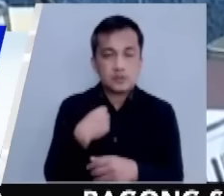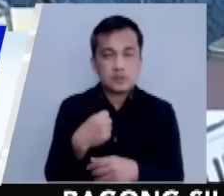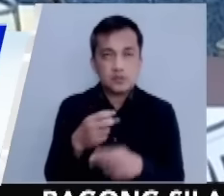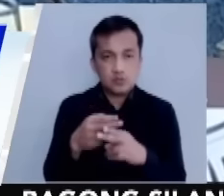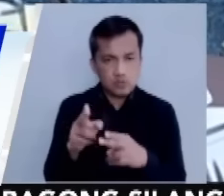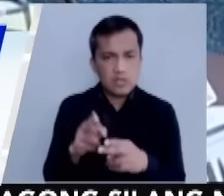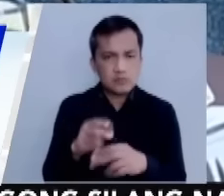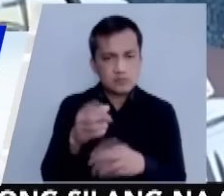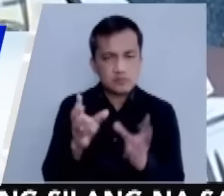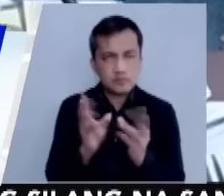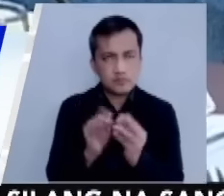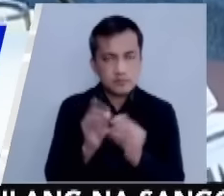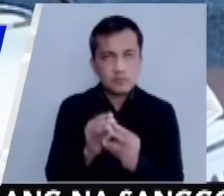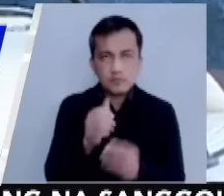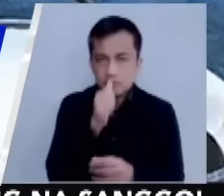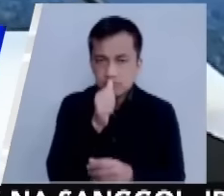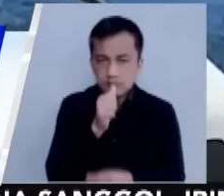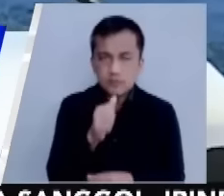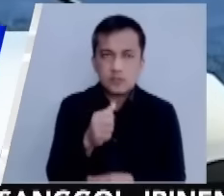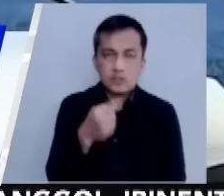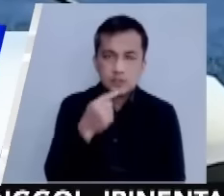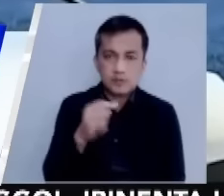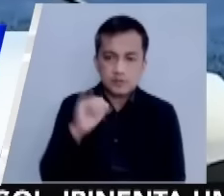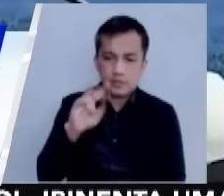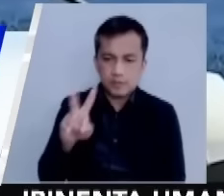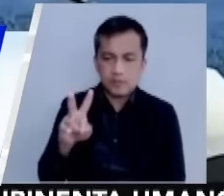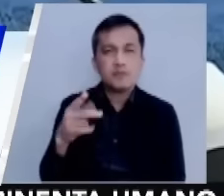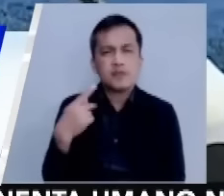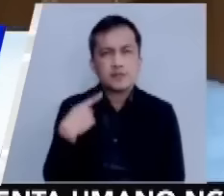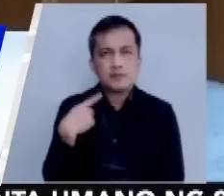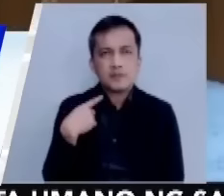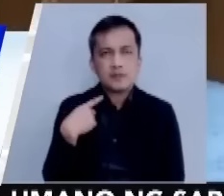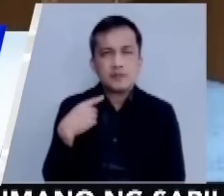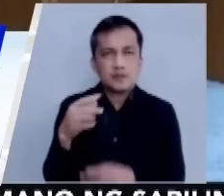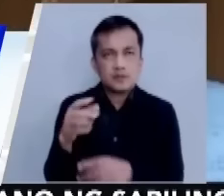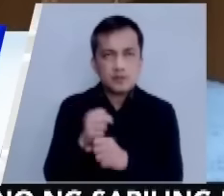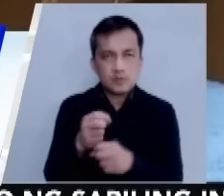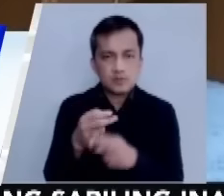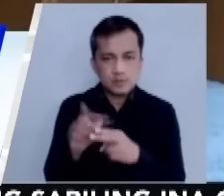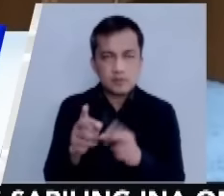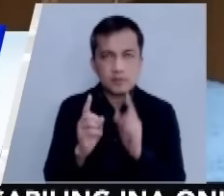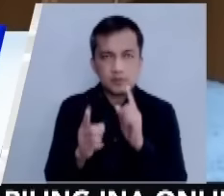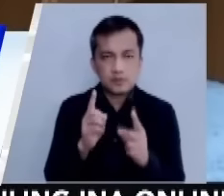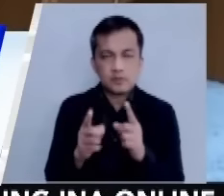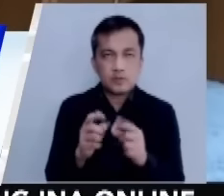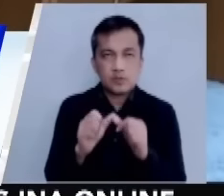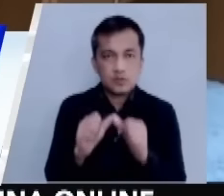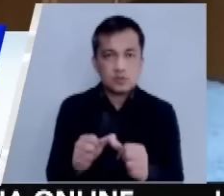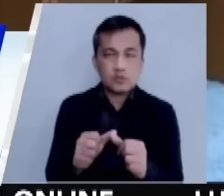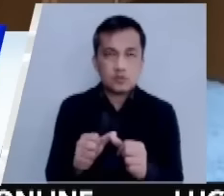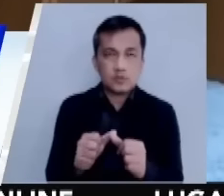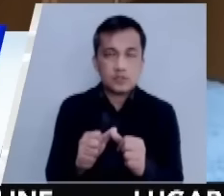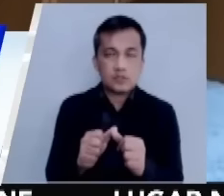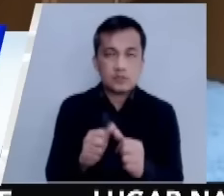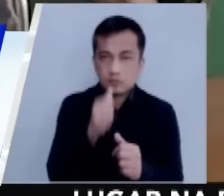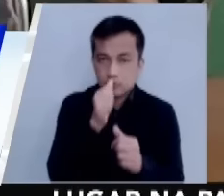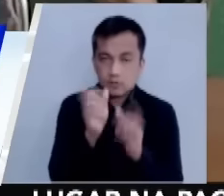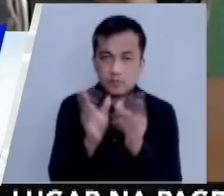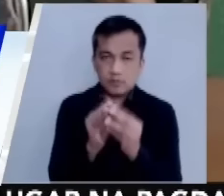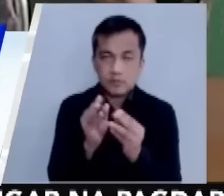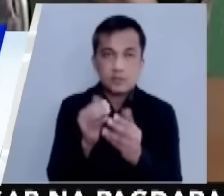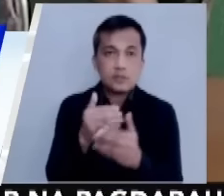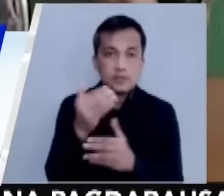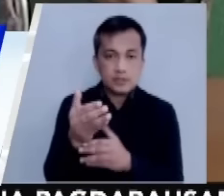J.V. Ejercito, may napala naman daw sa maikling pag-uusap. Itutuloy raw ang executive meeting sa susunod na linggo